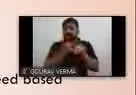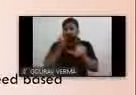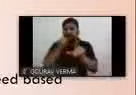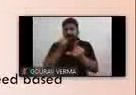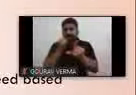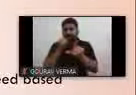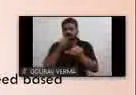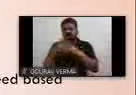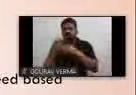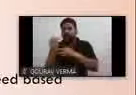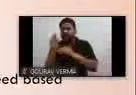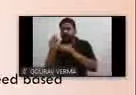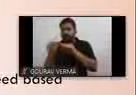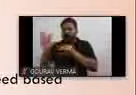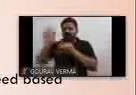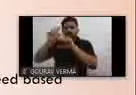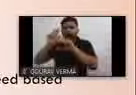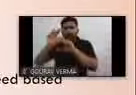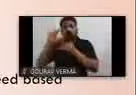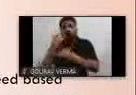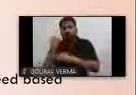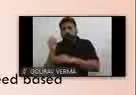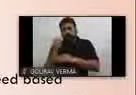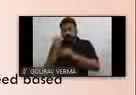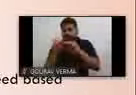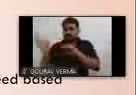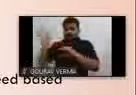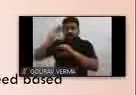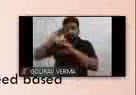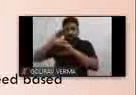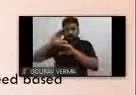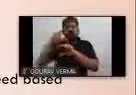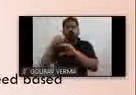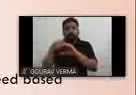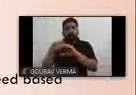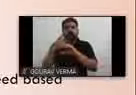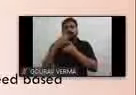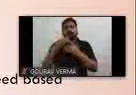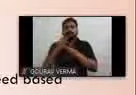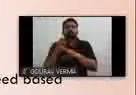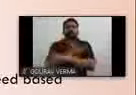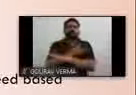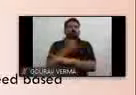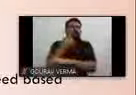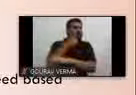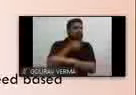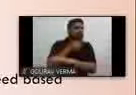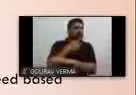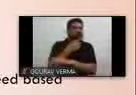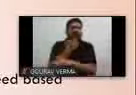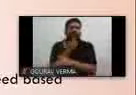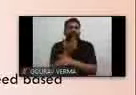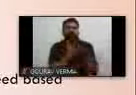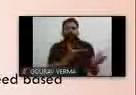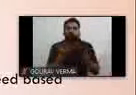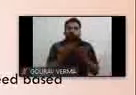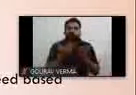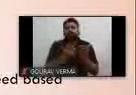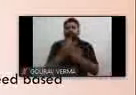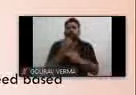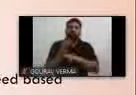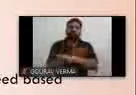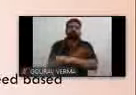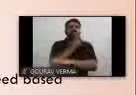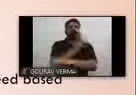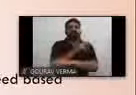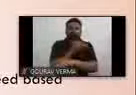आएगा, 6 महीना ऊपर आएगा, तो भी शुरू में हम उसको अर्ली इंटरवेंशन वाली सर्विस ही प्रोवाइड करेंगे और तब